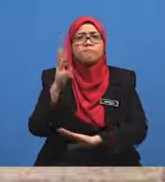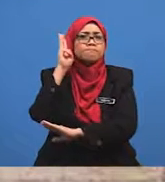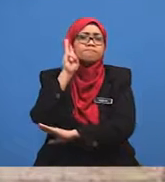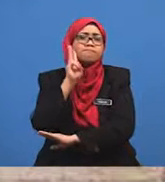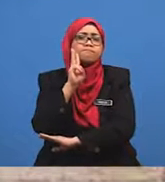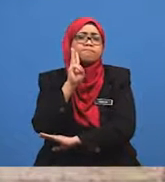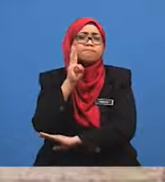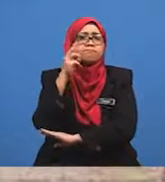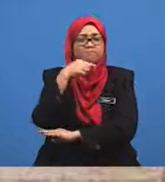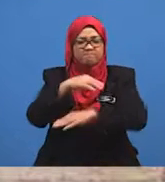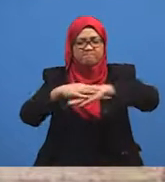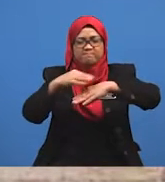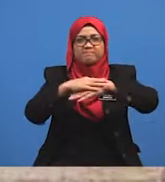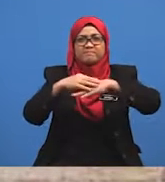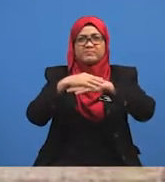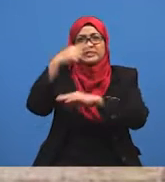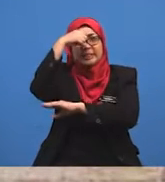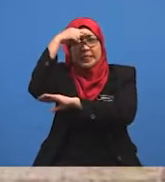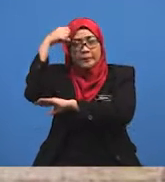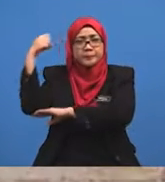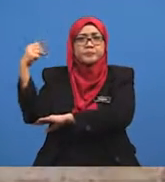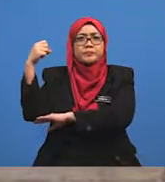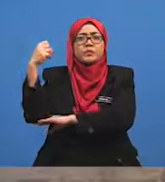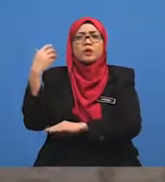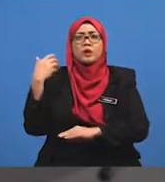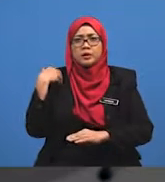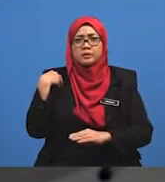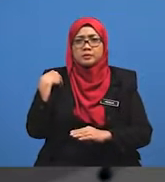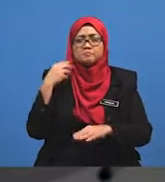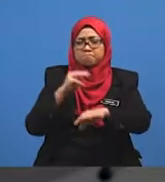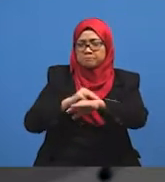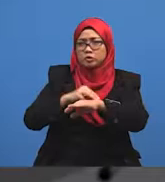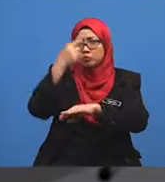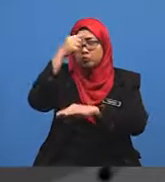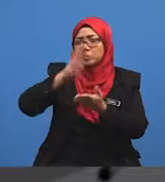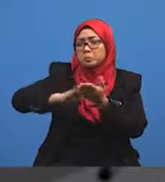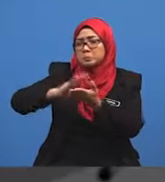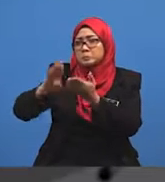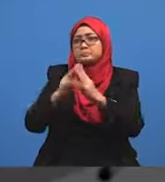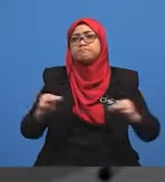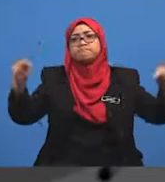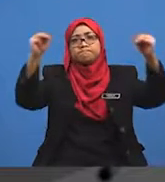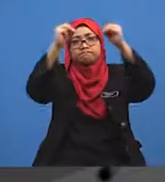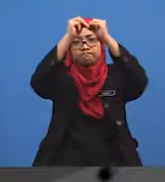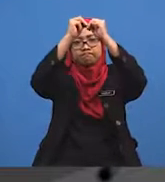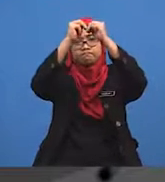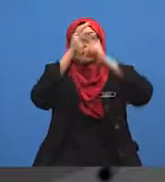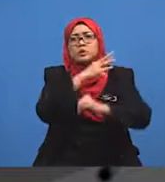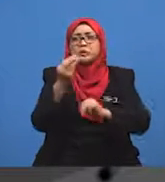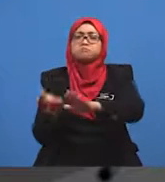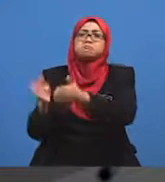Ummu Mahjan. Dia selalu melapangkan masa untuk membersihkan masjid. Ummu Mahjan kemudiannya meninggal dunia